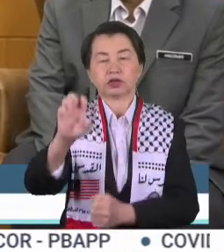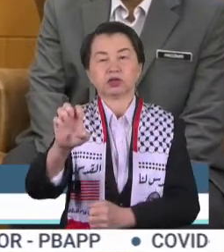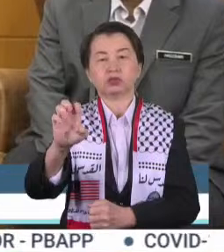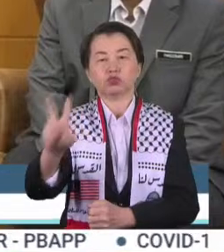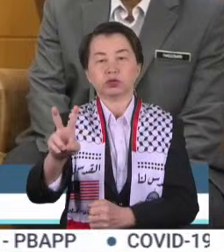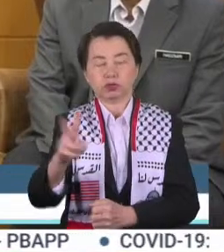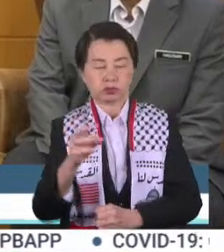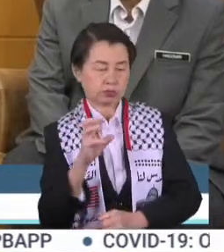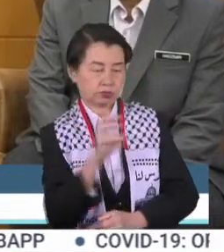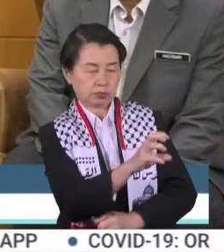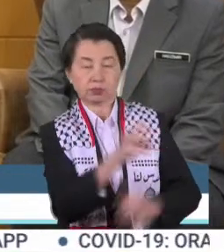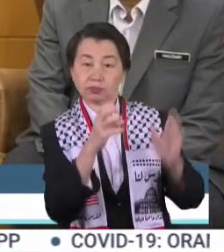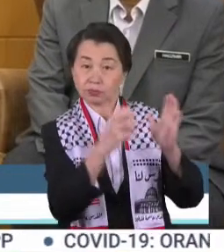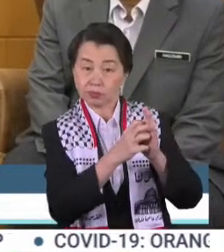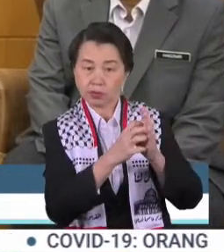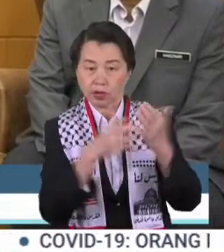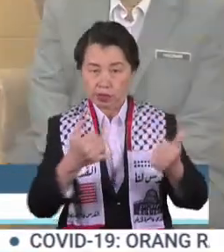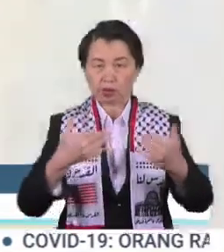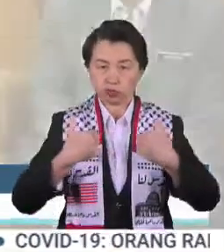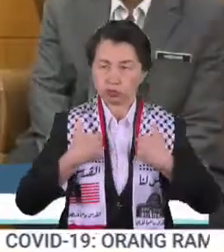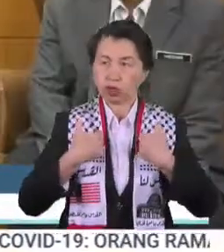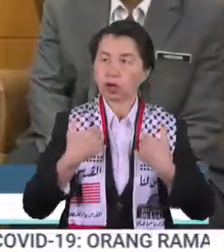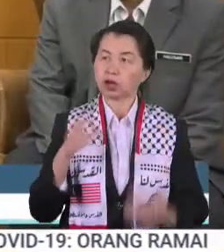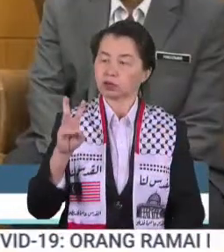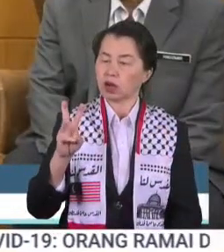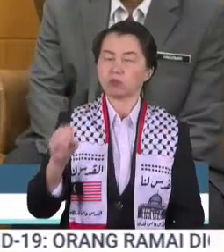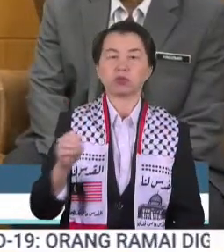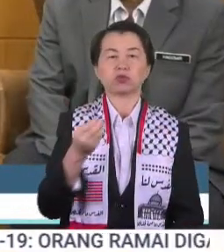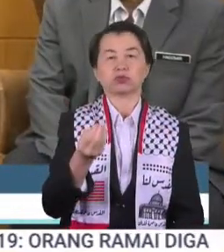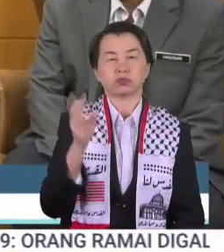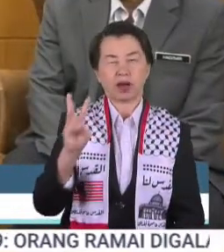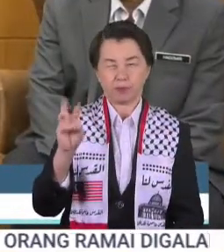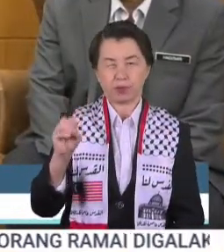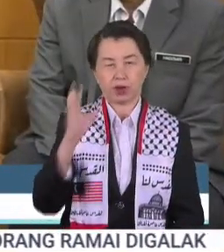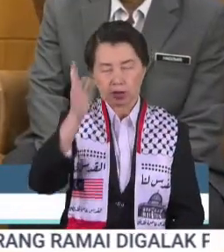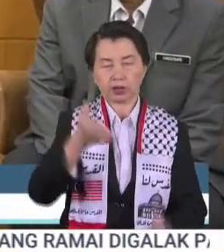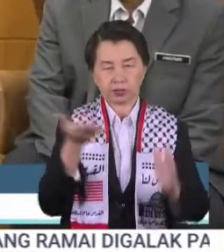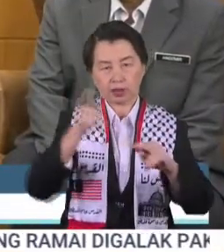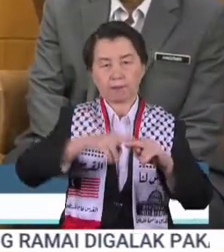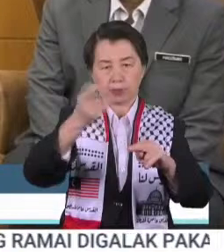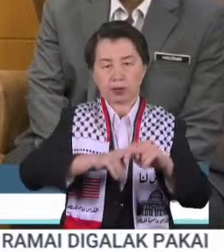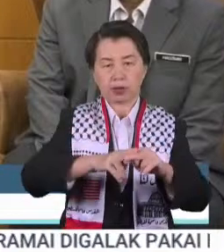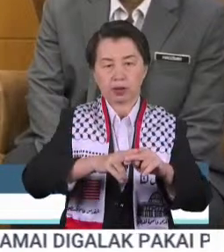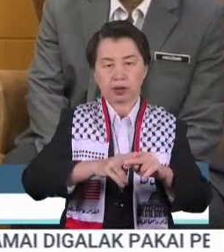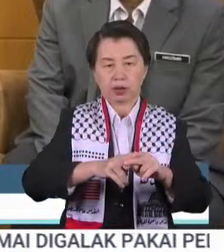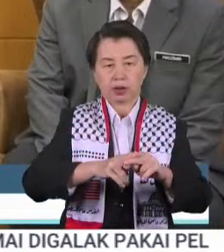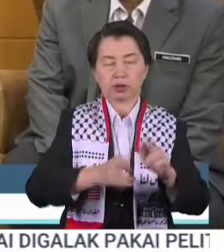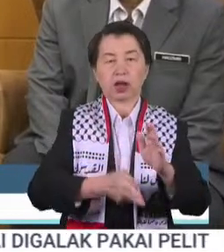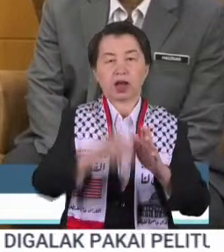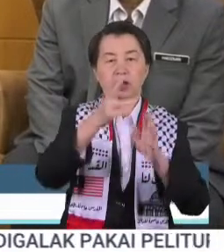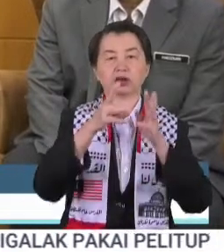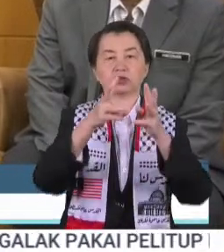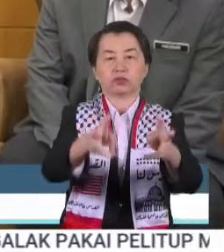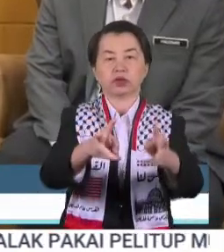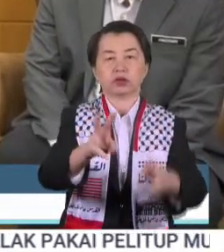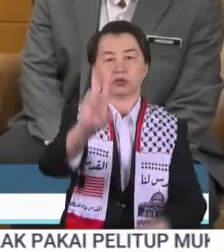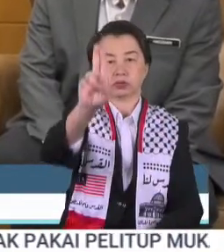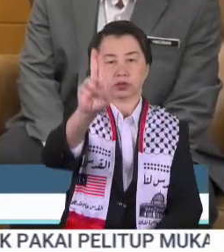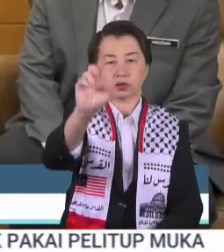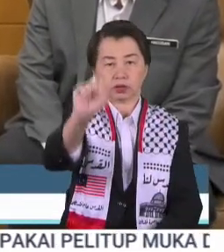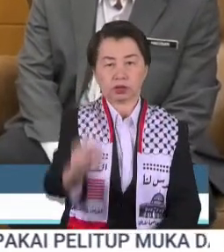seluruh Malaysia. Yang sekarang ini sudah ada 60. Dan pada ketika yang sama, kita juga